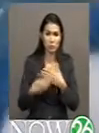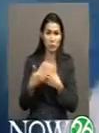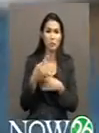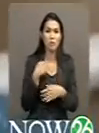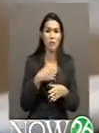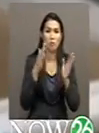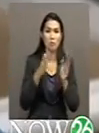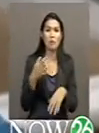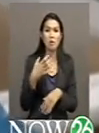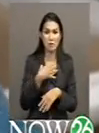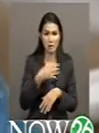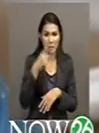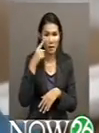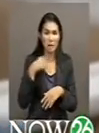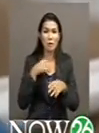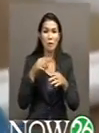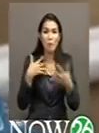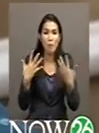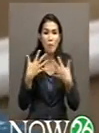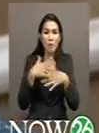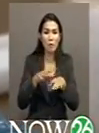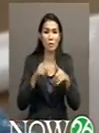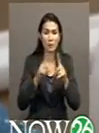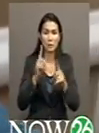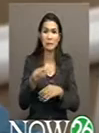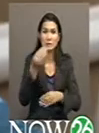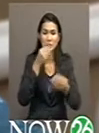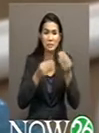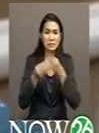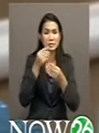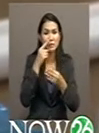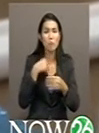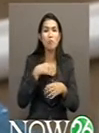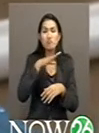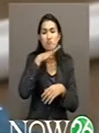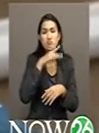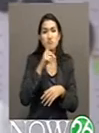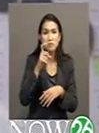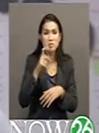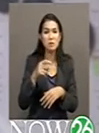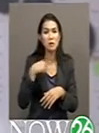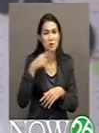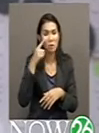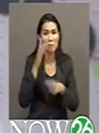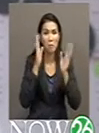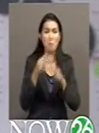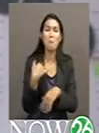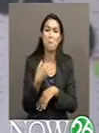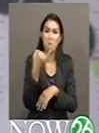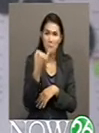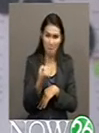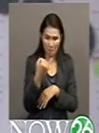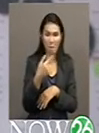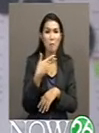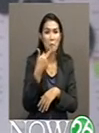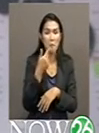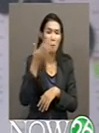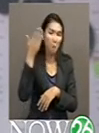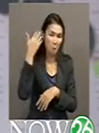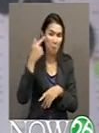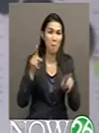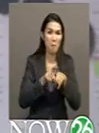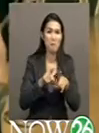างคนอยากมีส่วนร่วมกับเทศกาลไหว้พระจันทร์แต่รับประทานส่วนประกอบพวกเนื้อหมูไม่ได้และมีคนแพ้ส่วนประกอบขนมไหว้พระจันทร์แบบดั้งเดิ